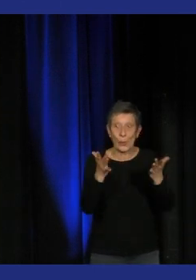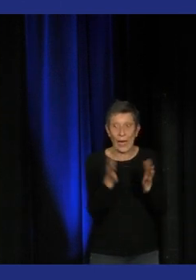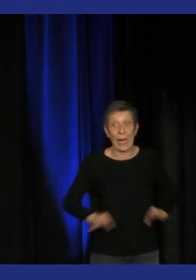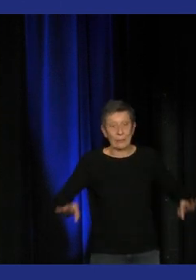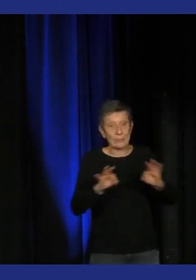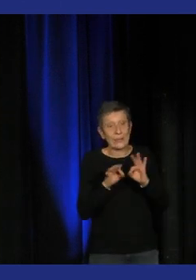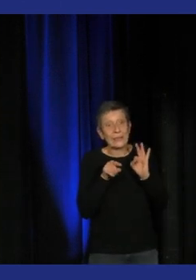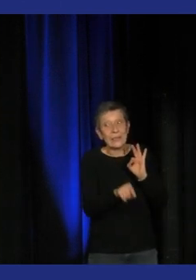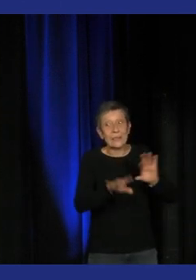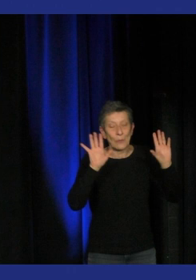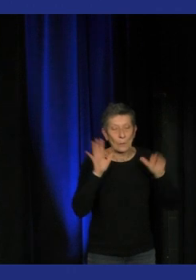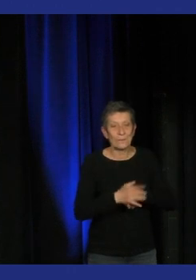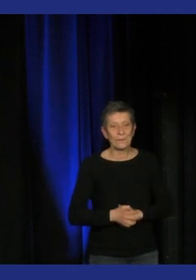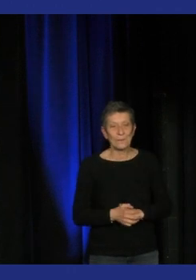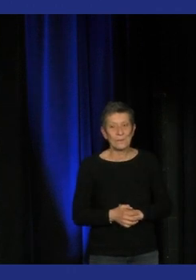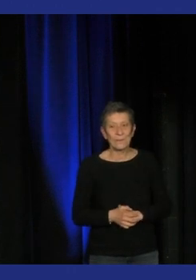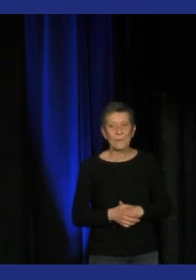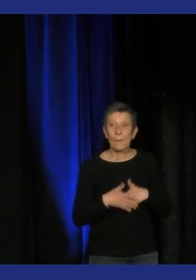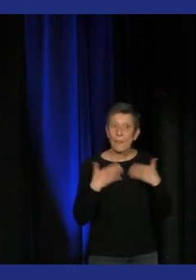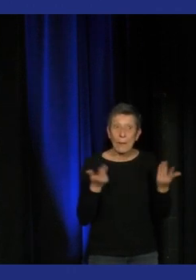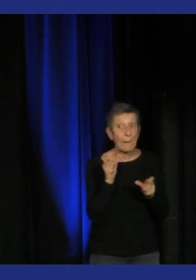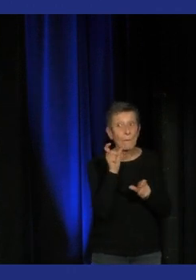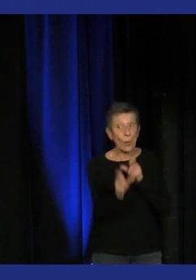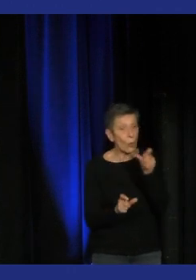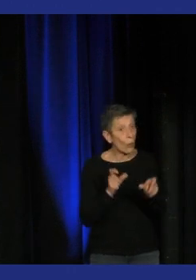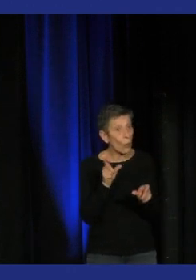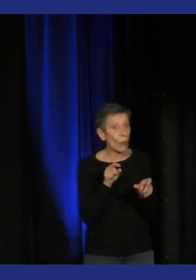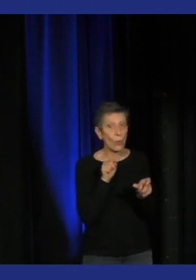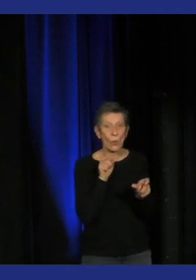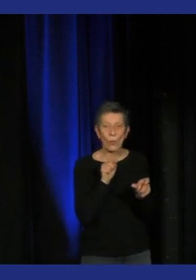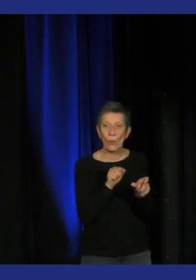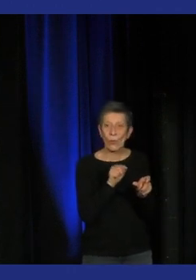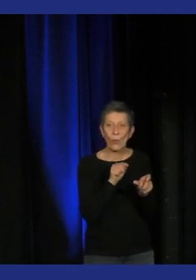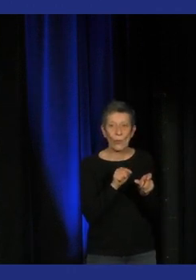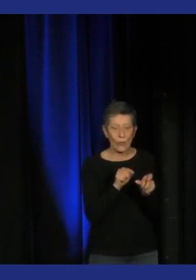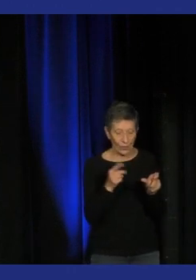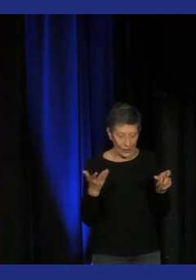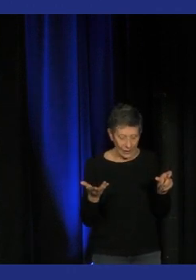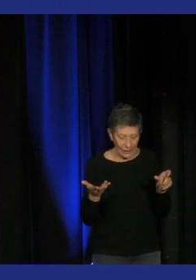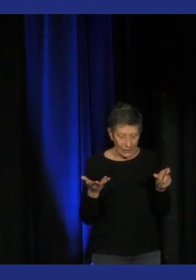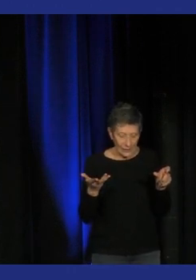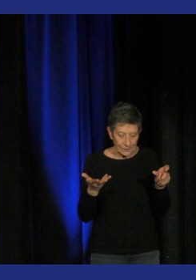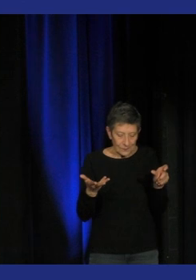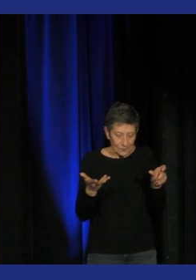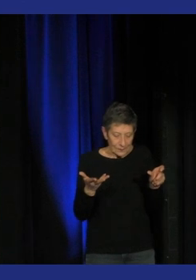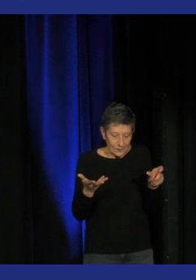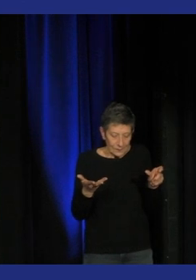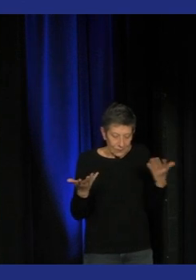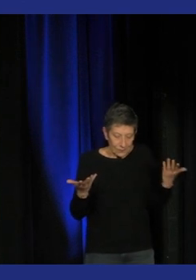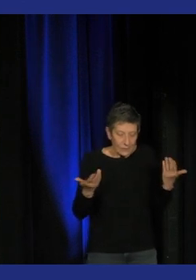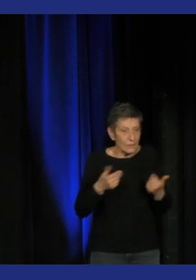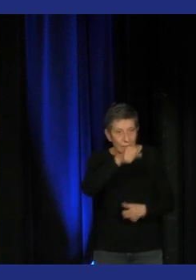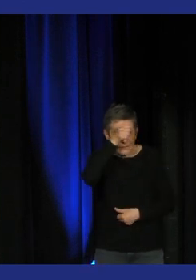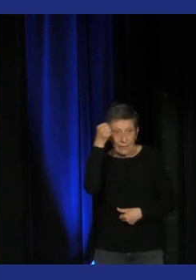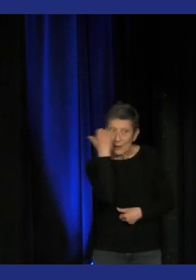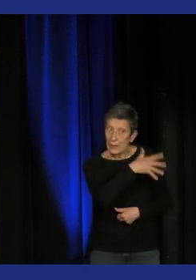en particulier. Mais en tout cas, ces mots-là, du coup, notamment aux États-Unis, ils ont été... comme je disais, c'est des insultes